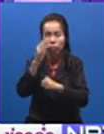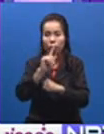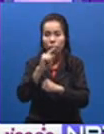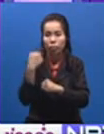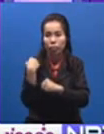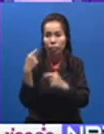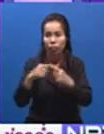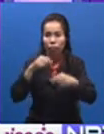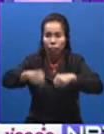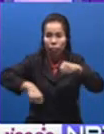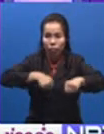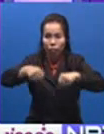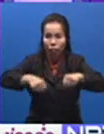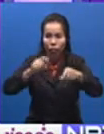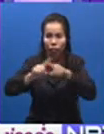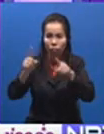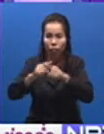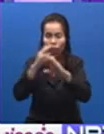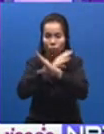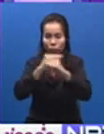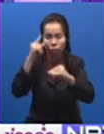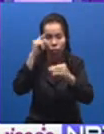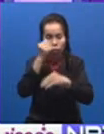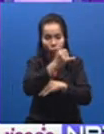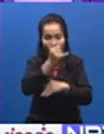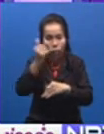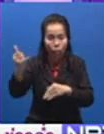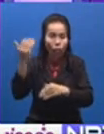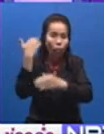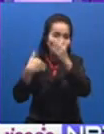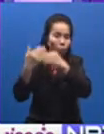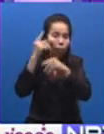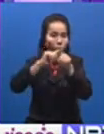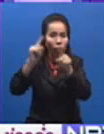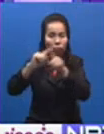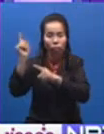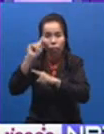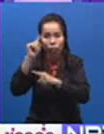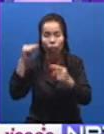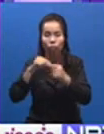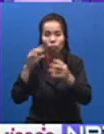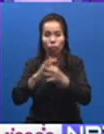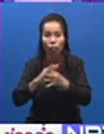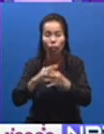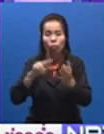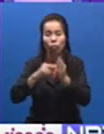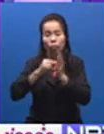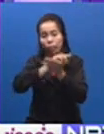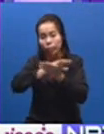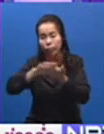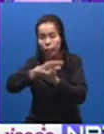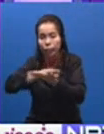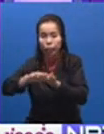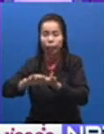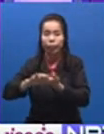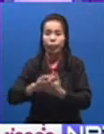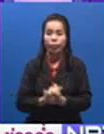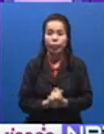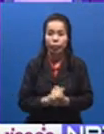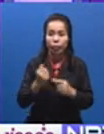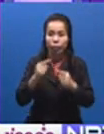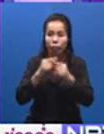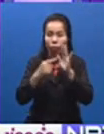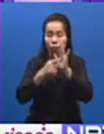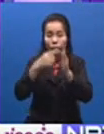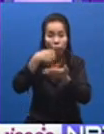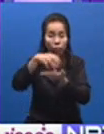ยนักปั่นจะได้สัมผัสเรียนรู้แหล่งท่องเที่ยวสำคัญทางประวัติศาสตร์และจะเป็นการสร้างมรรคุเทศน้อยของเมืองหัวหินต่อไปติดตามได้จ